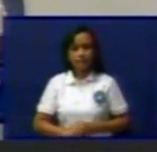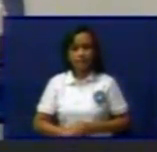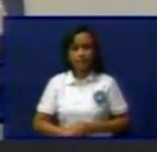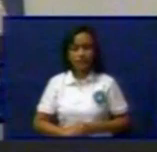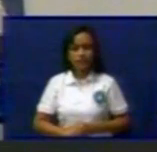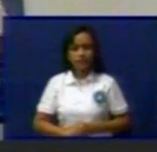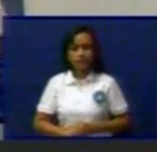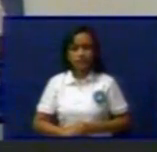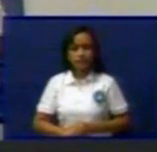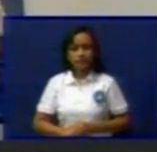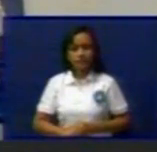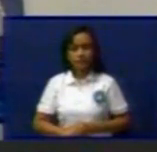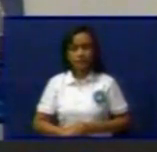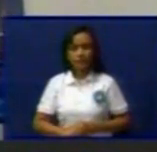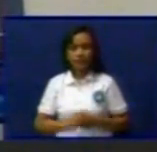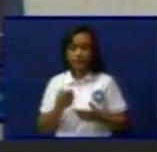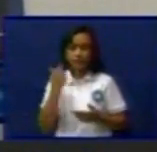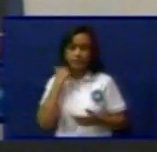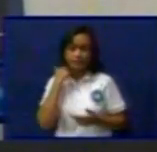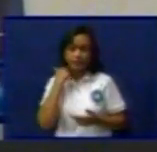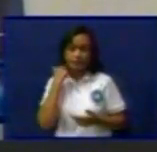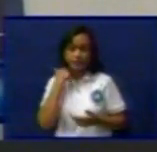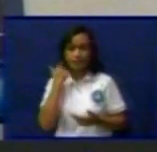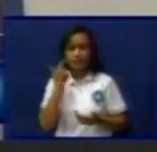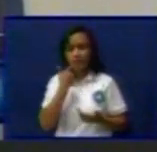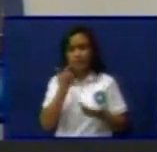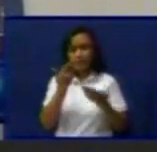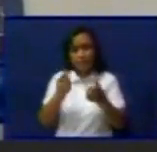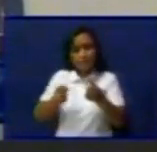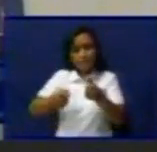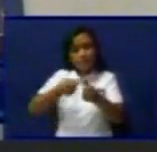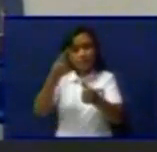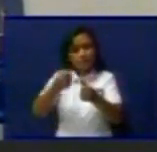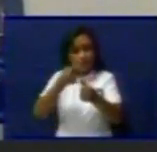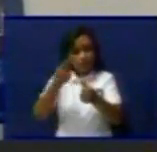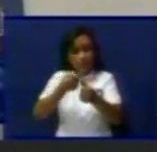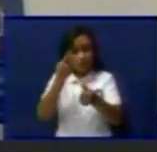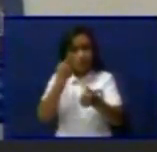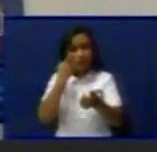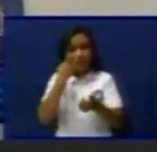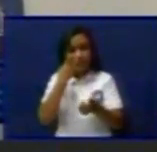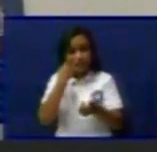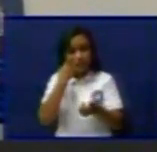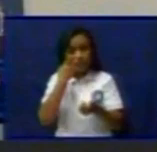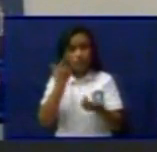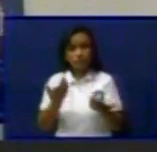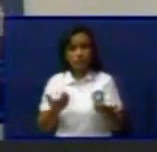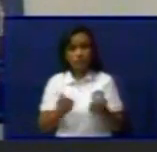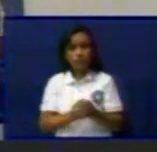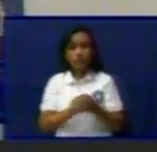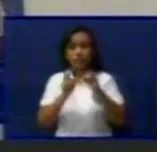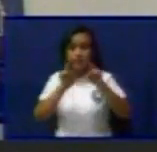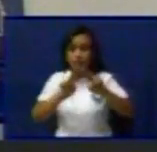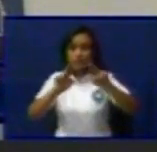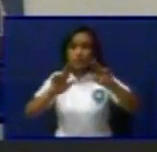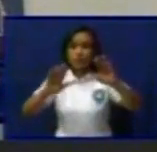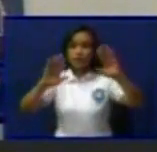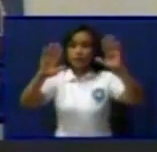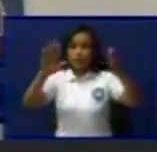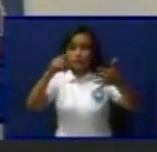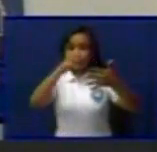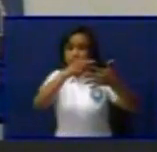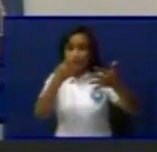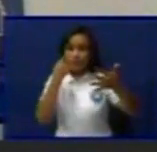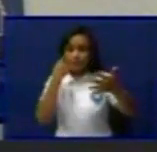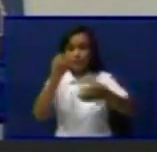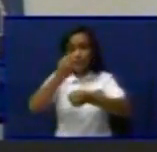在这些因素当中，我们始终把环境因素放在我们选项的首位。 Siempre hemos puesto en primer lugar el factor medioambiental en